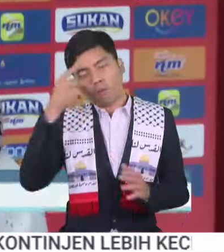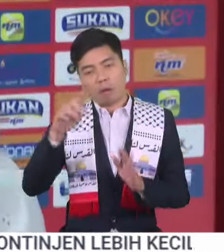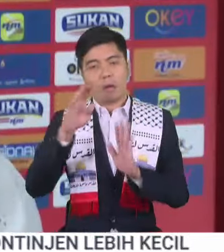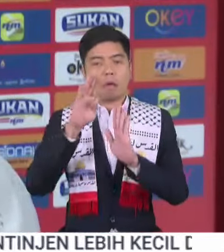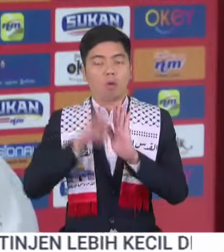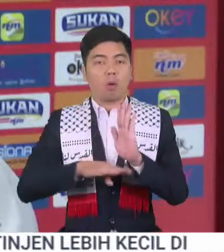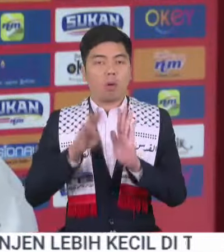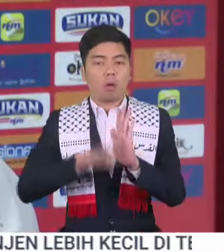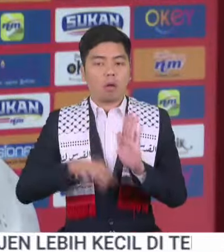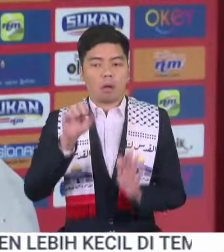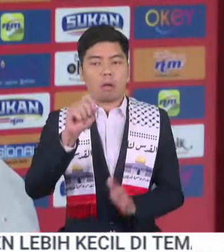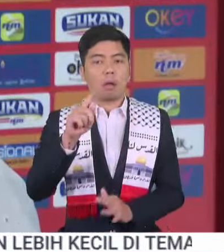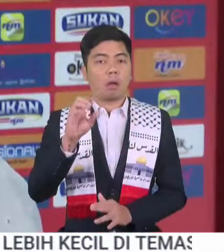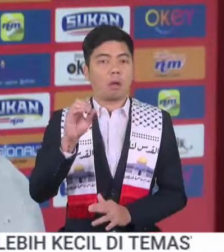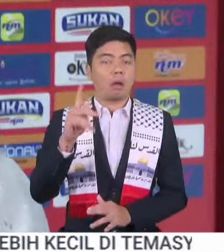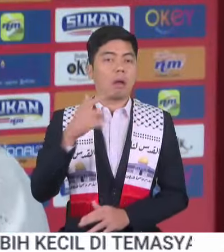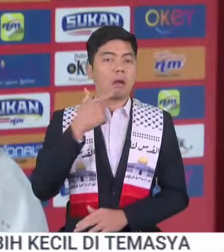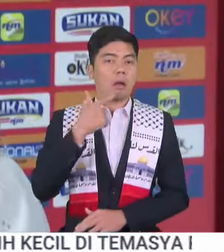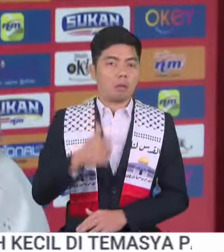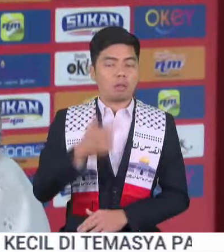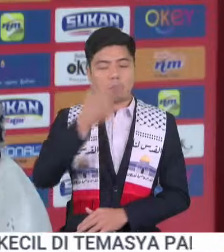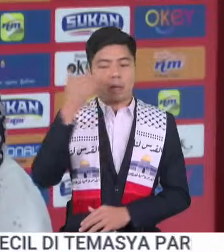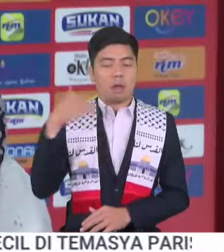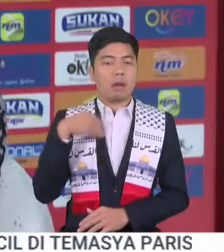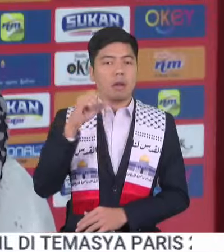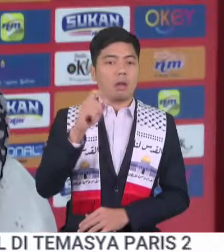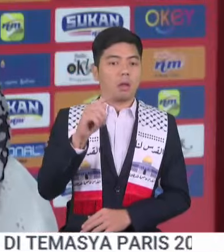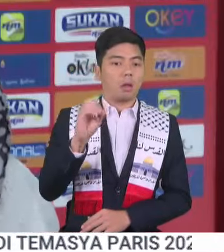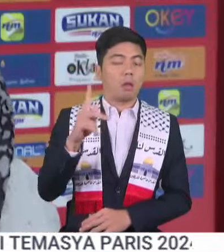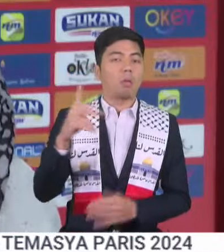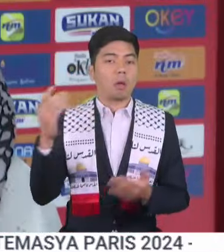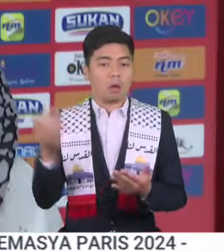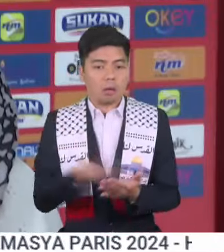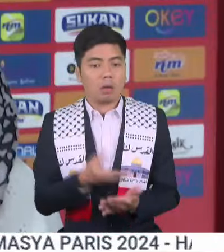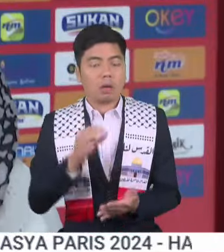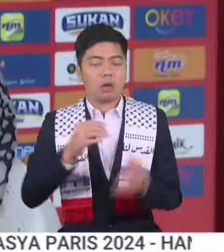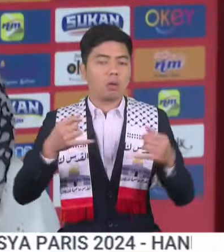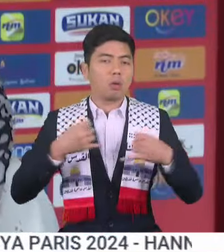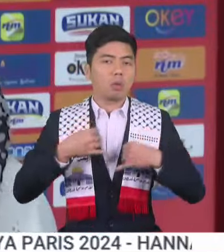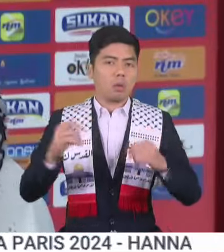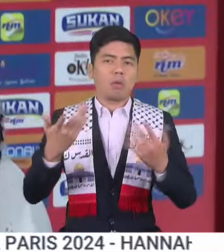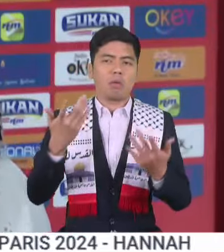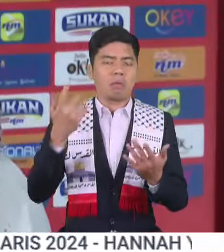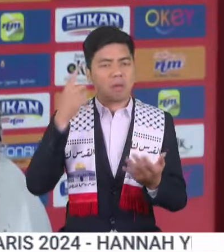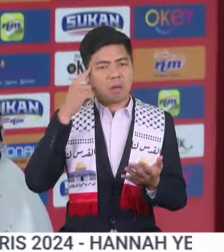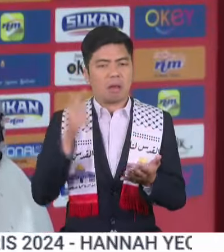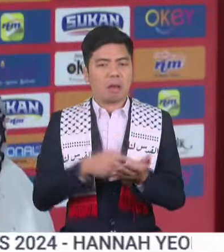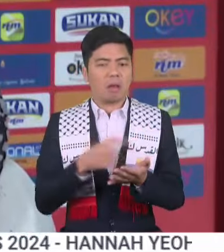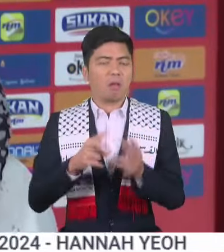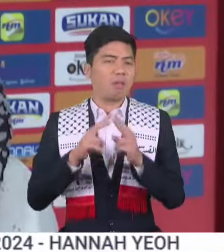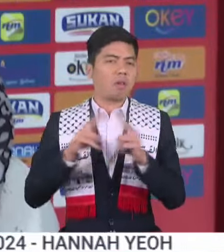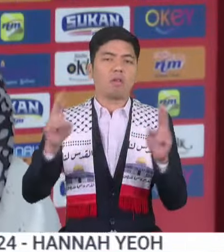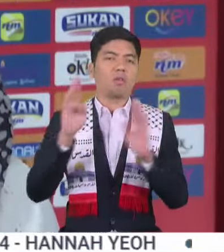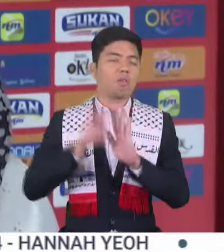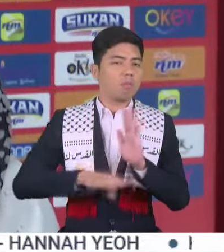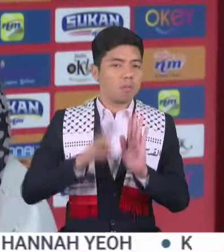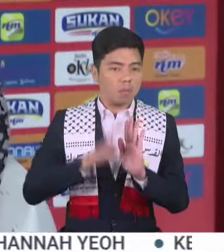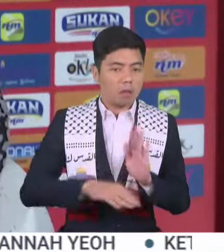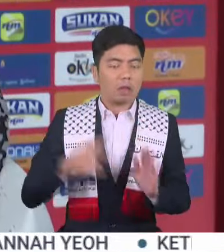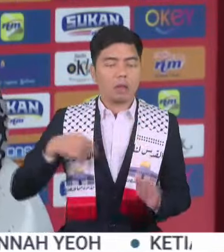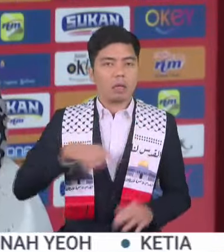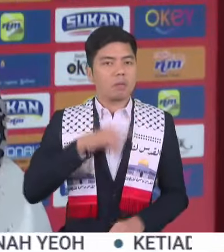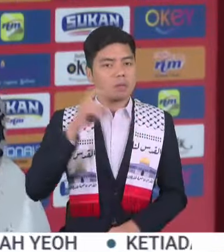mengurangkan stok barangan-barangan lama sebab mereka ada stok baru dan mereka jual pada harga kadang-kadang tersangat rendah ya, dan kita